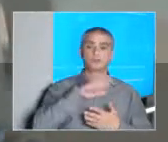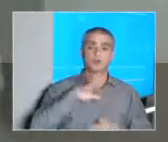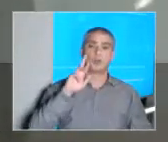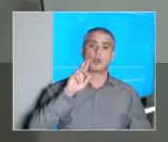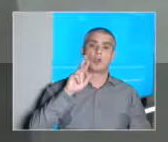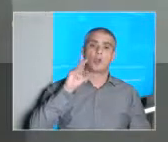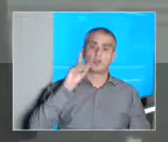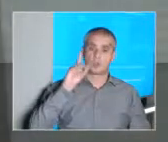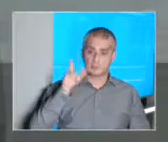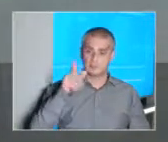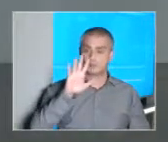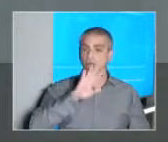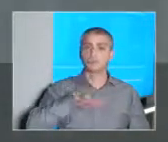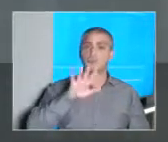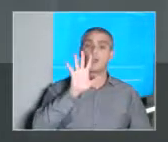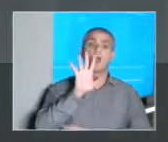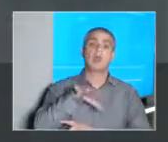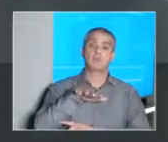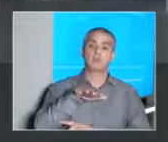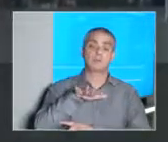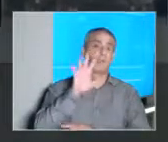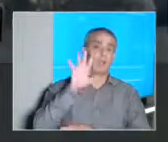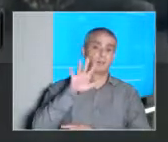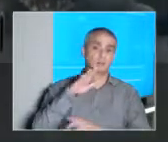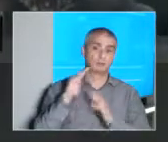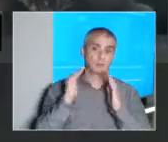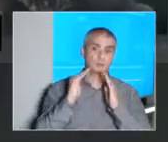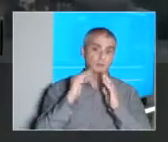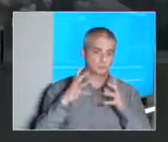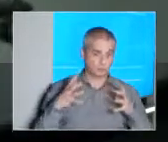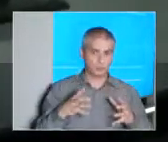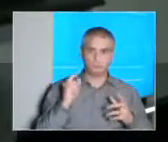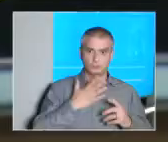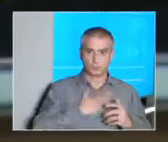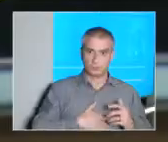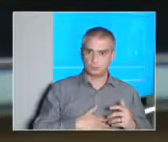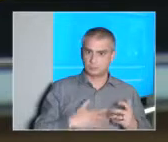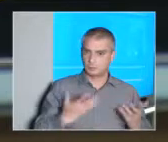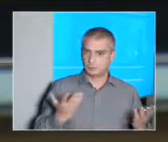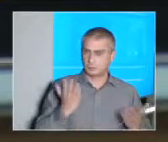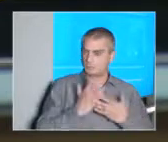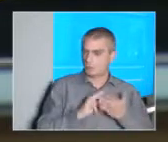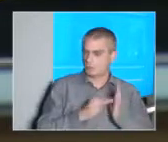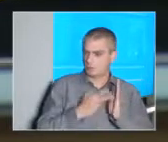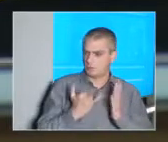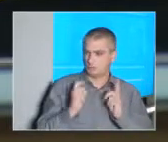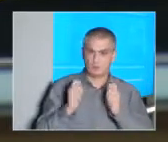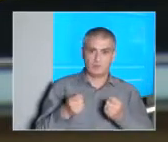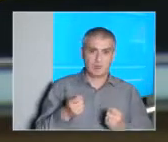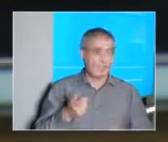רודד, שכונה של 5,000. 5,000. יש לזה ביקוש, מישהו רוצה? בוודאי, אבל זה כבר התוכנית נמצאת עכשיו.